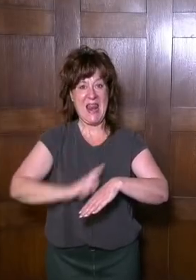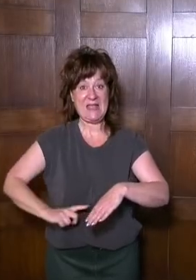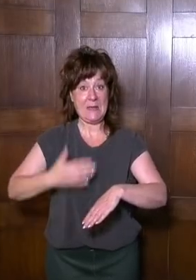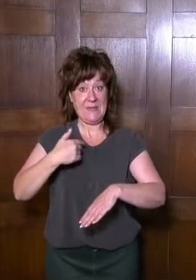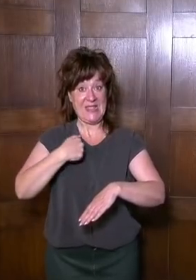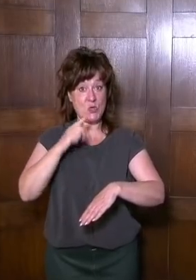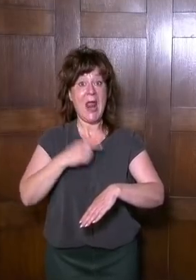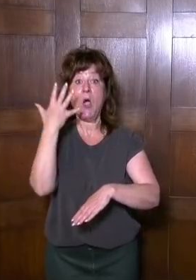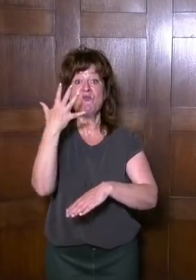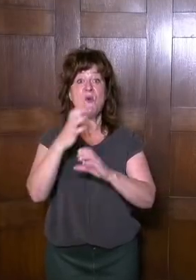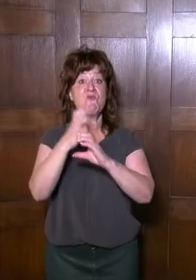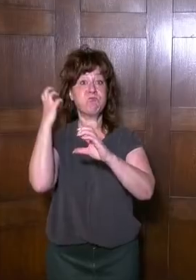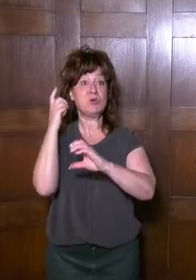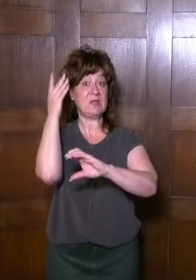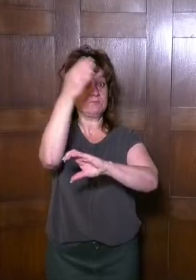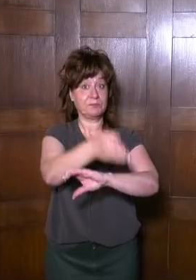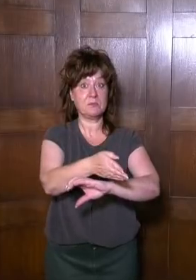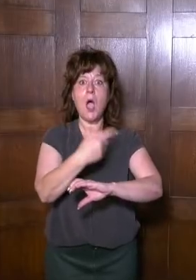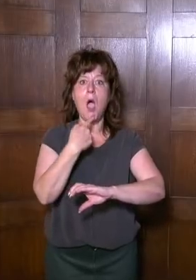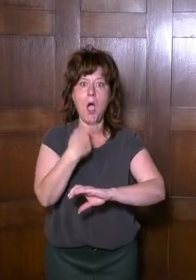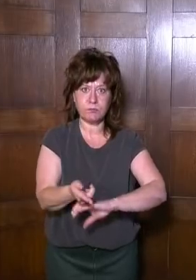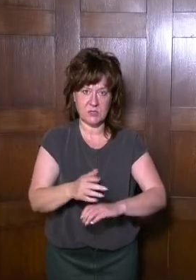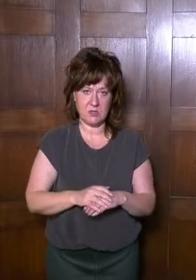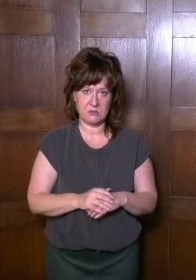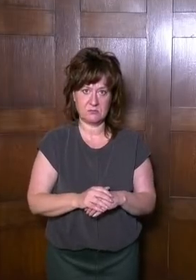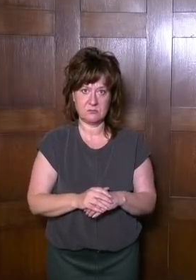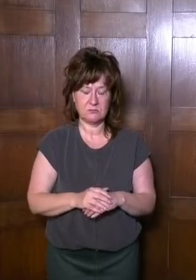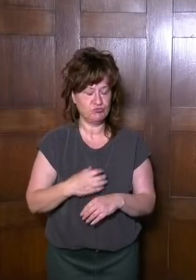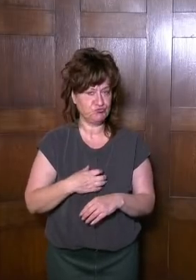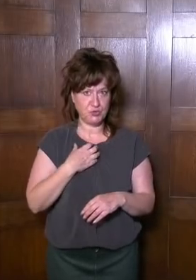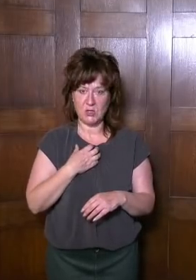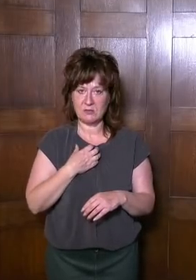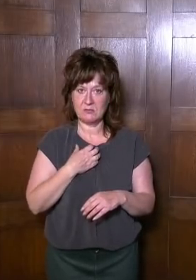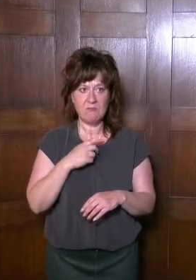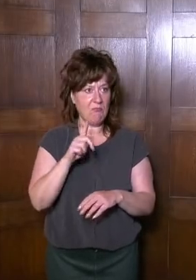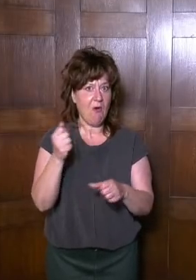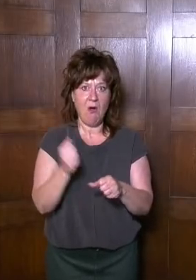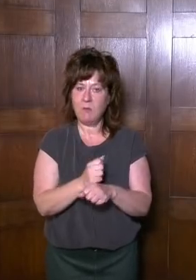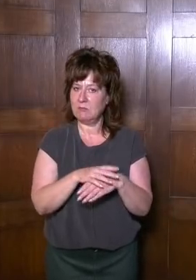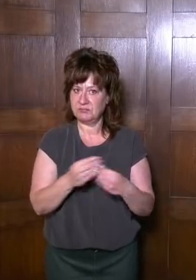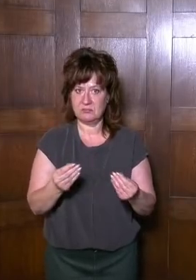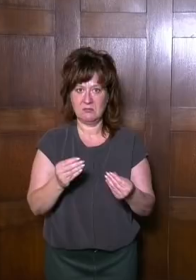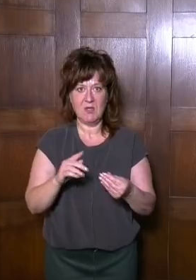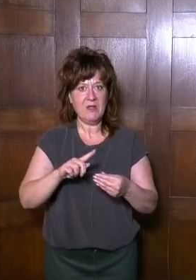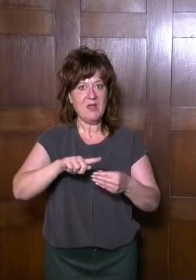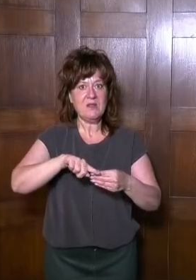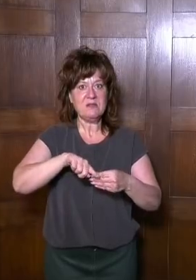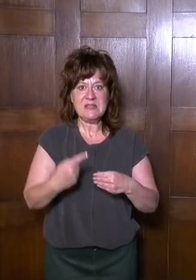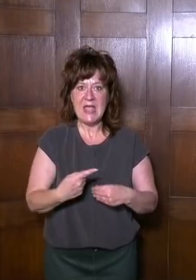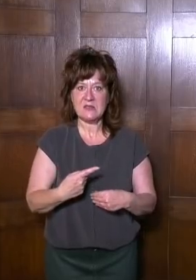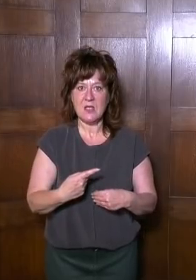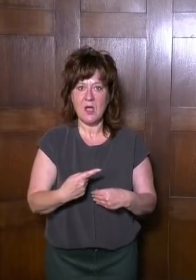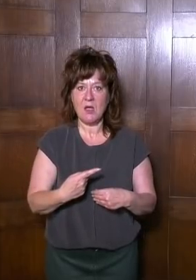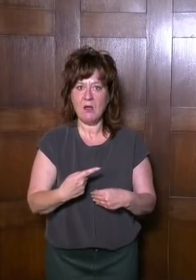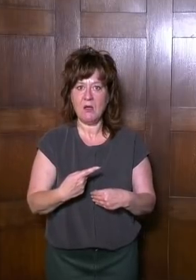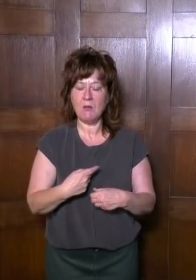sollten, wurde abgesagt. Der nächste, damit war dann diese Arbeit schon passé, der nächste Knaller, nenne ich